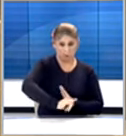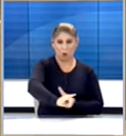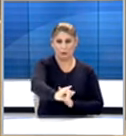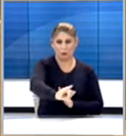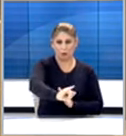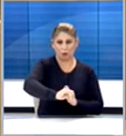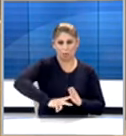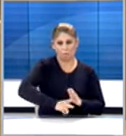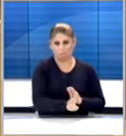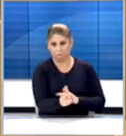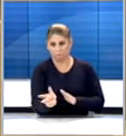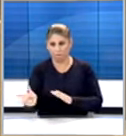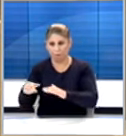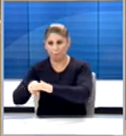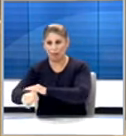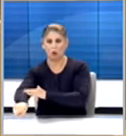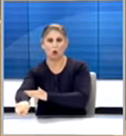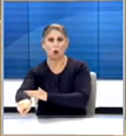μετρό.